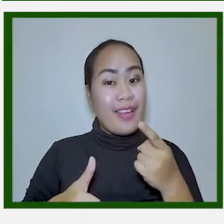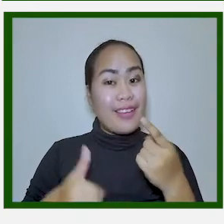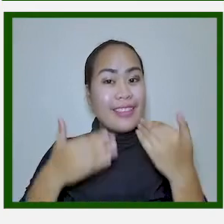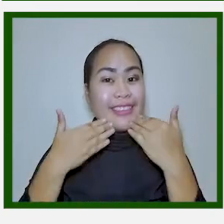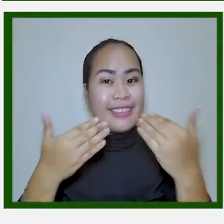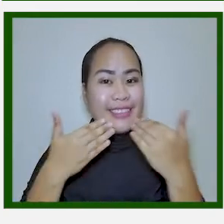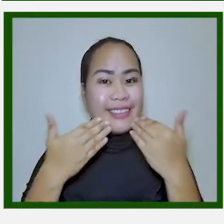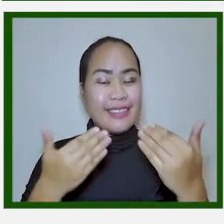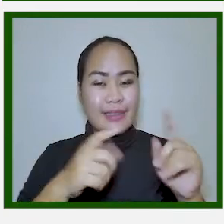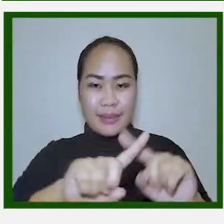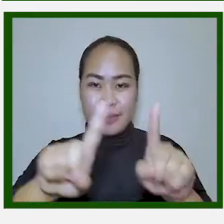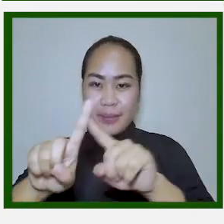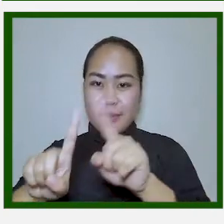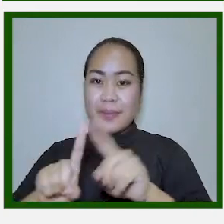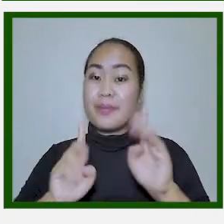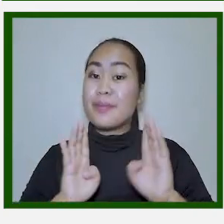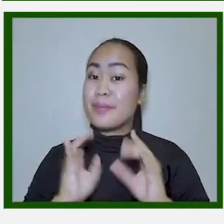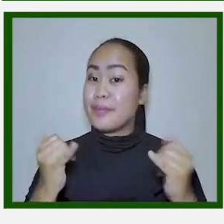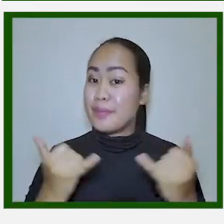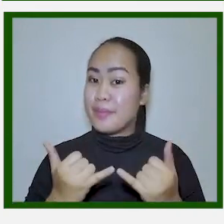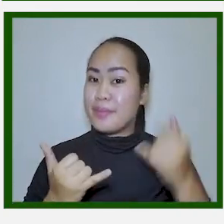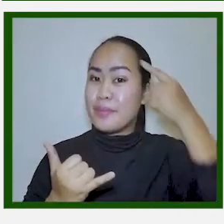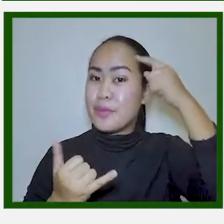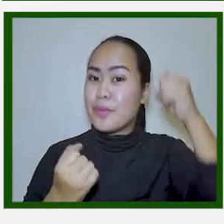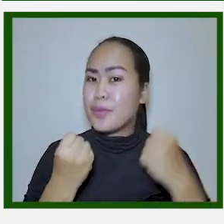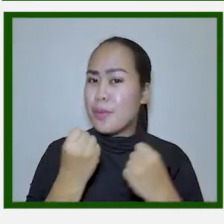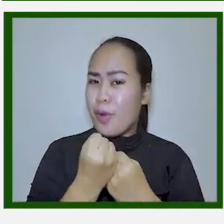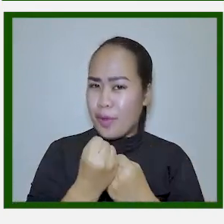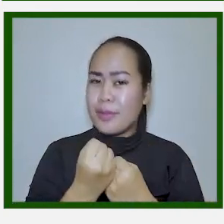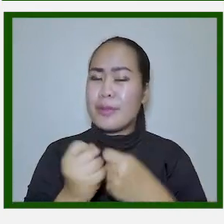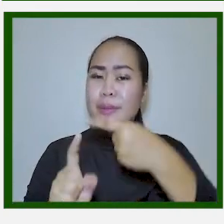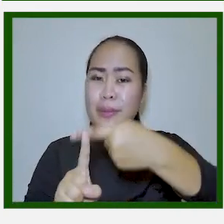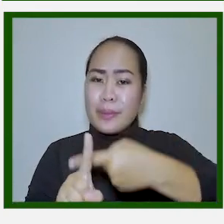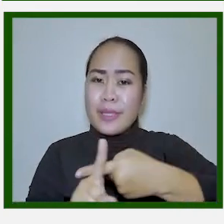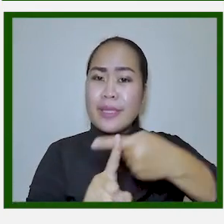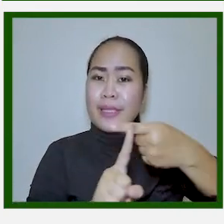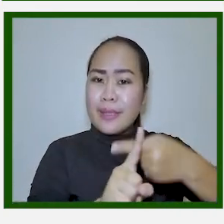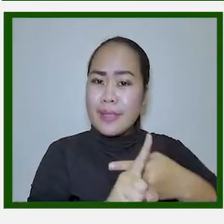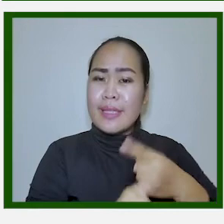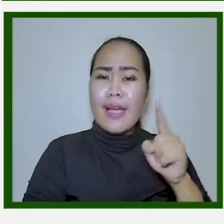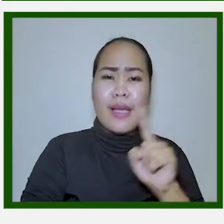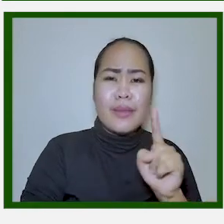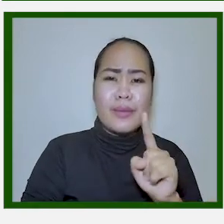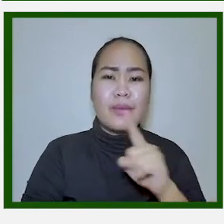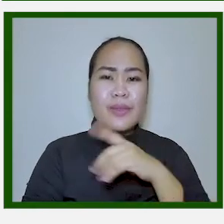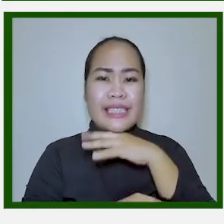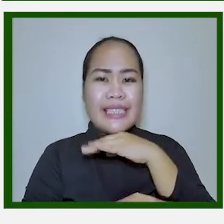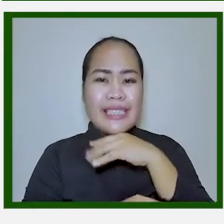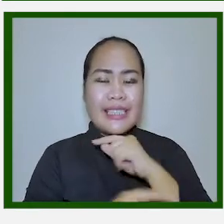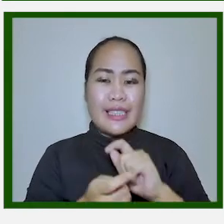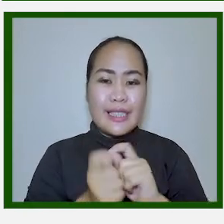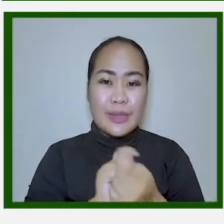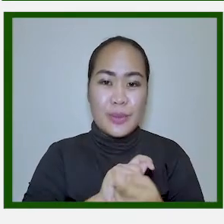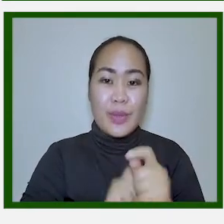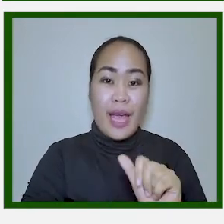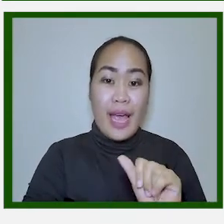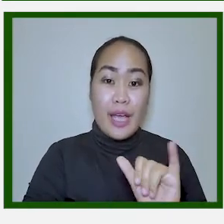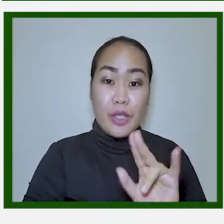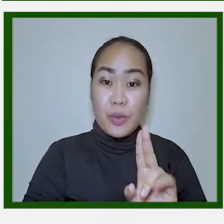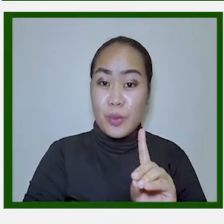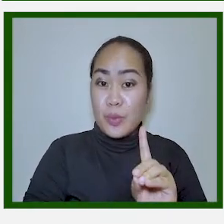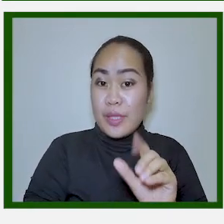mga kabarangay na sumuporta sa ating buwanan na Basura to Ayuda program, no? So more than